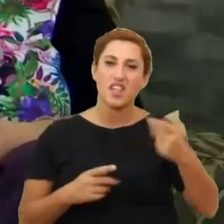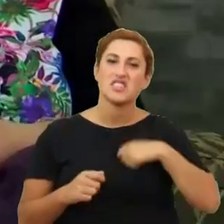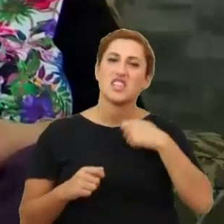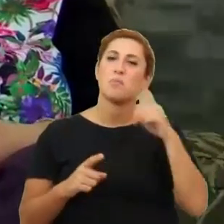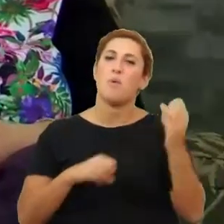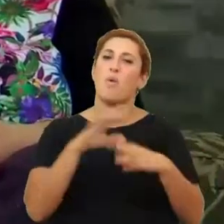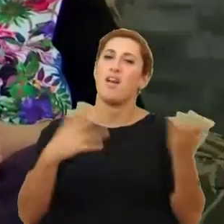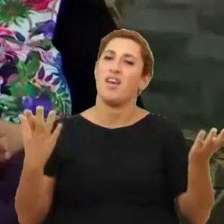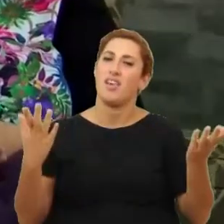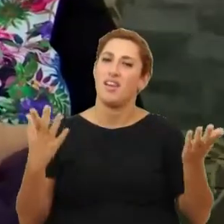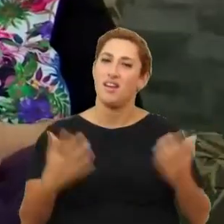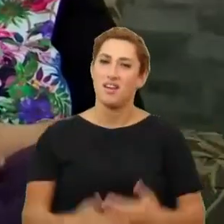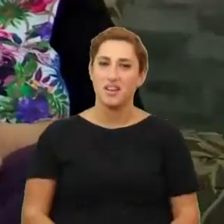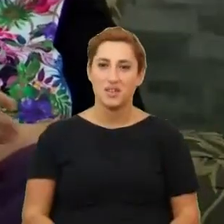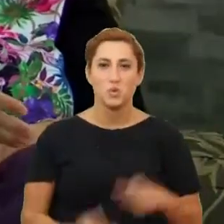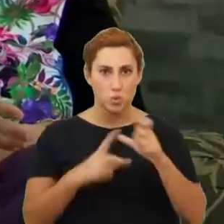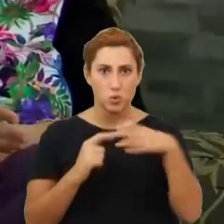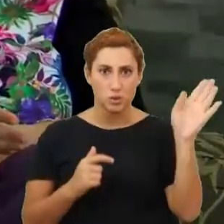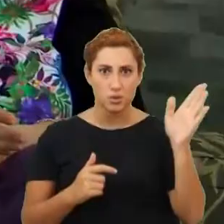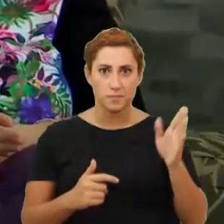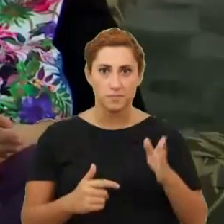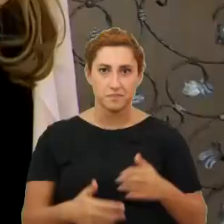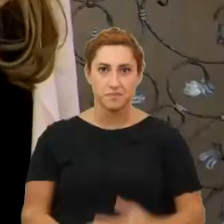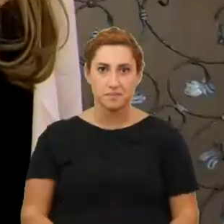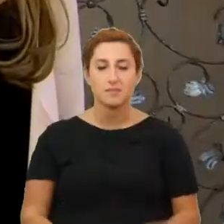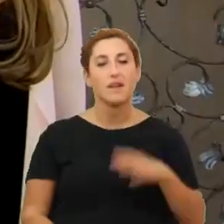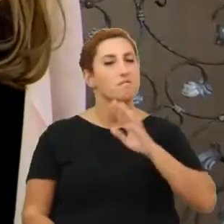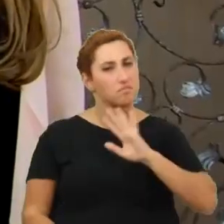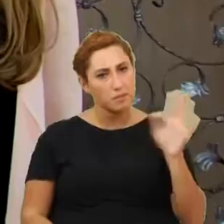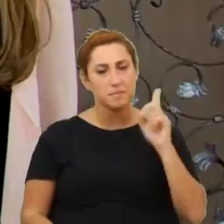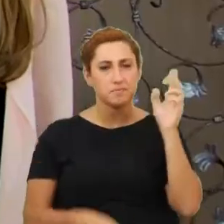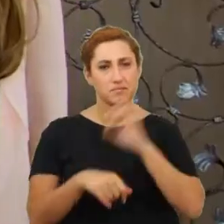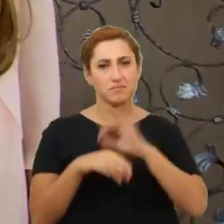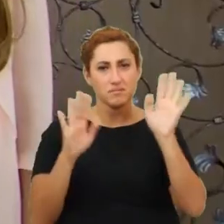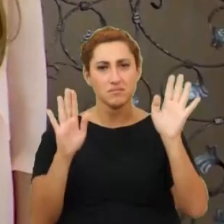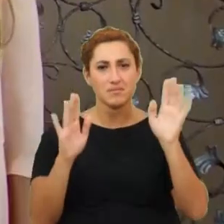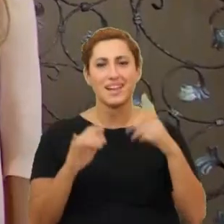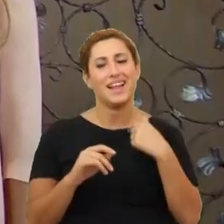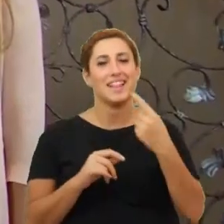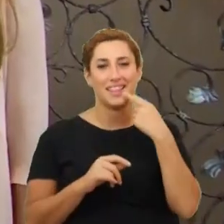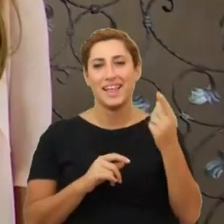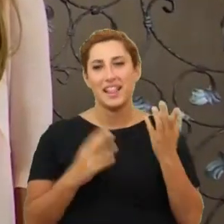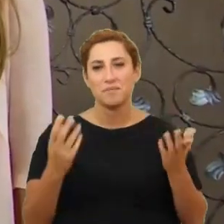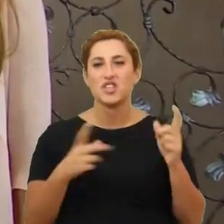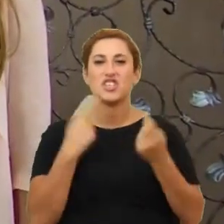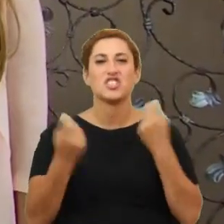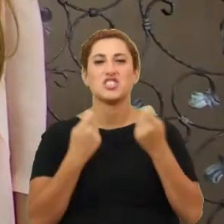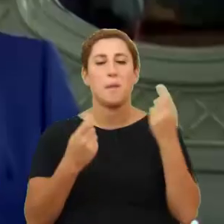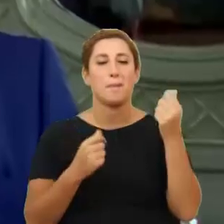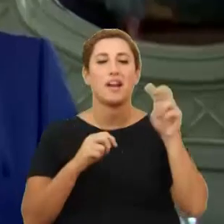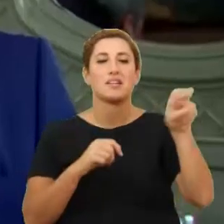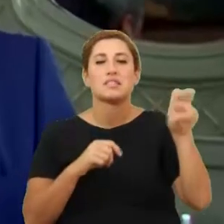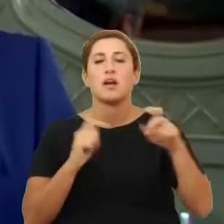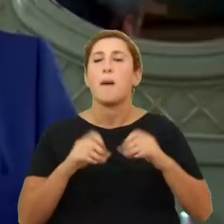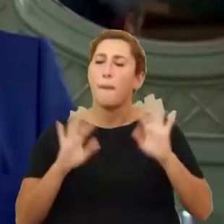saçma bir olay ya. Şükür. Tamam, bir dakika. Diyelim ki şirketin paralarını